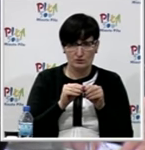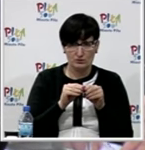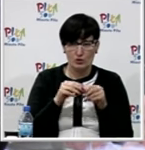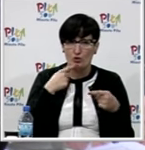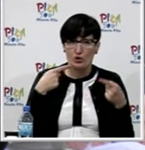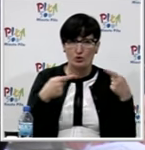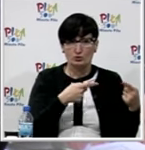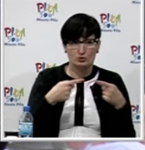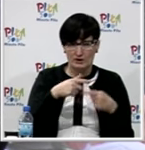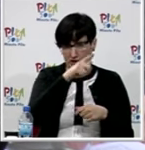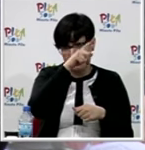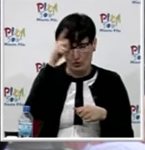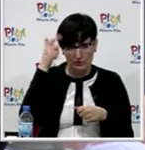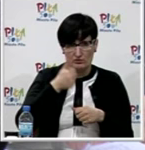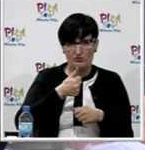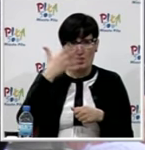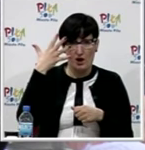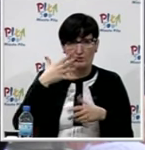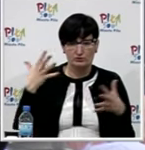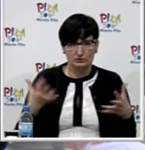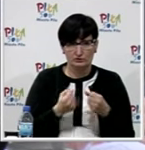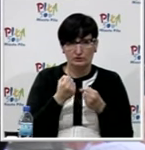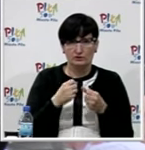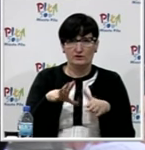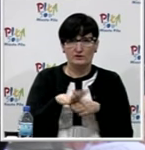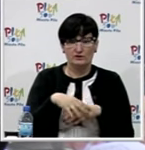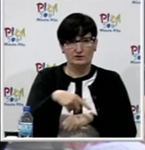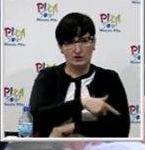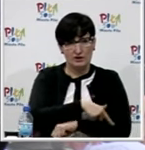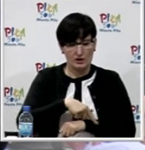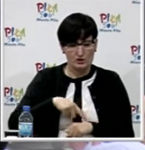społecznych, liczne przedsięwzięcia w zakresie chodników